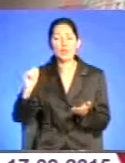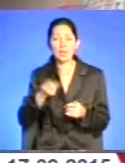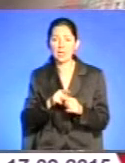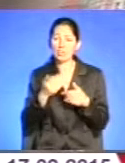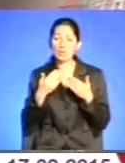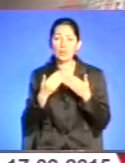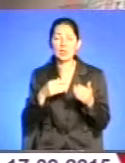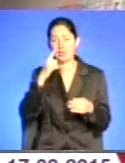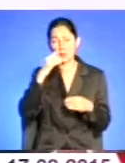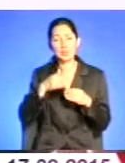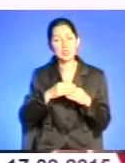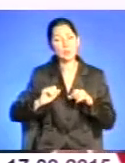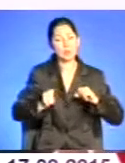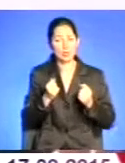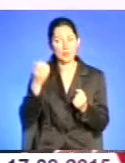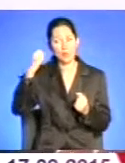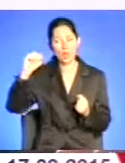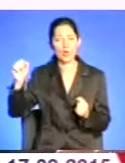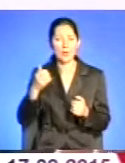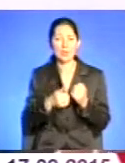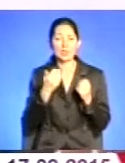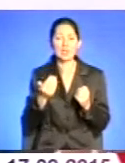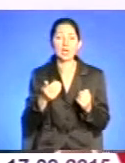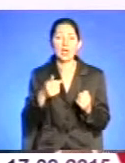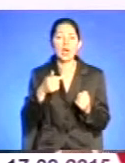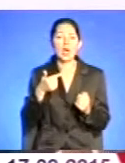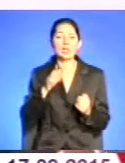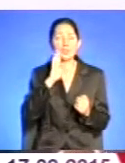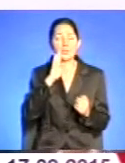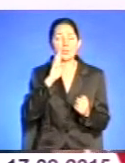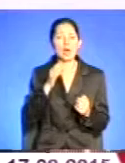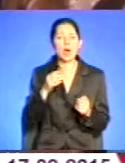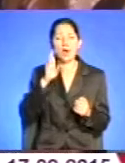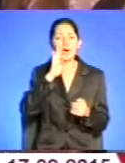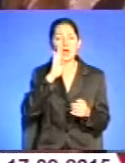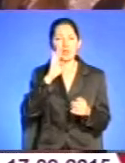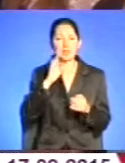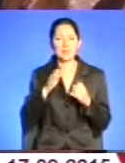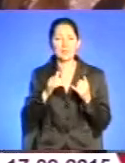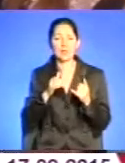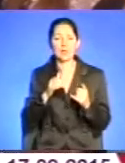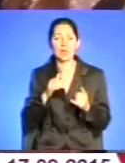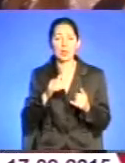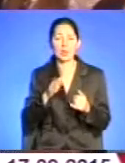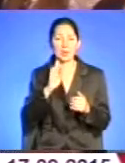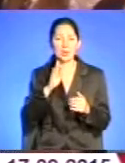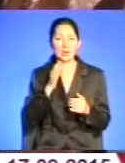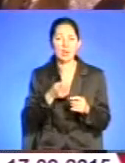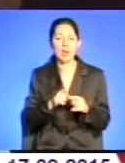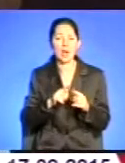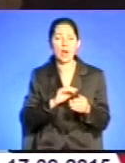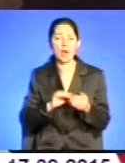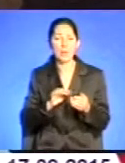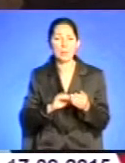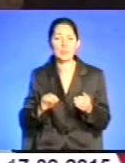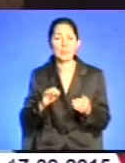Ірина Григоринська. Дівчина-землячка Устима Голоднюка. Героя раніше не знала, але для неї стало особистою метою розповісти про